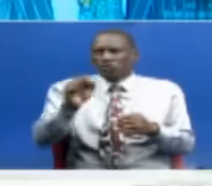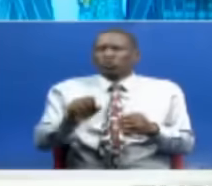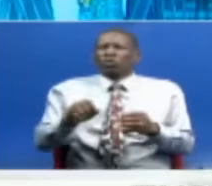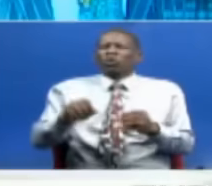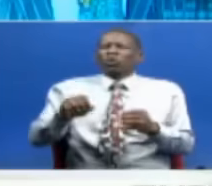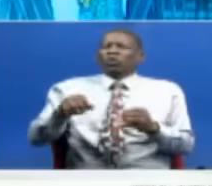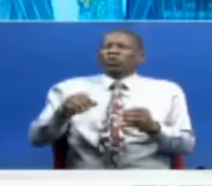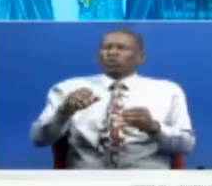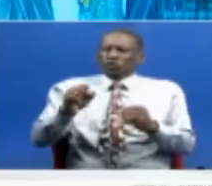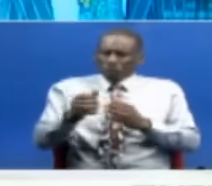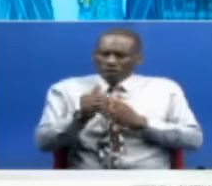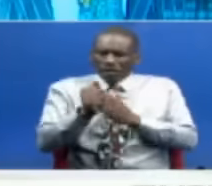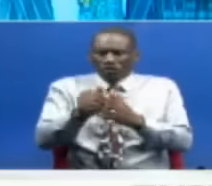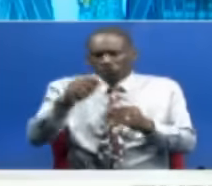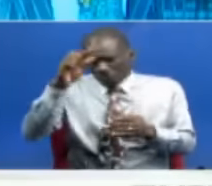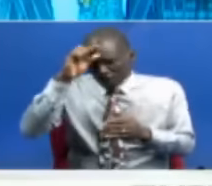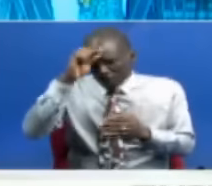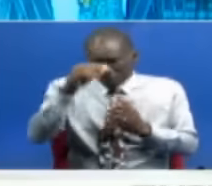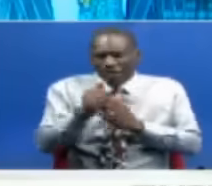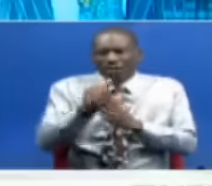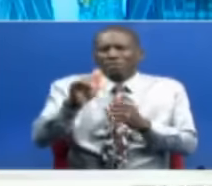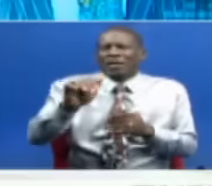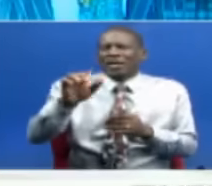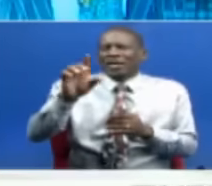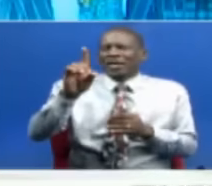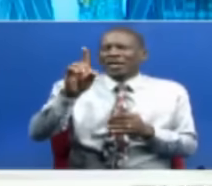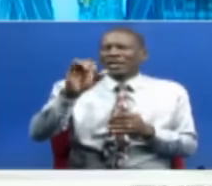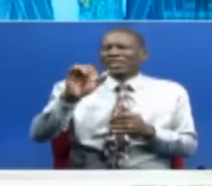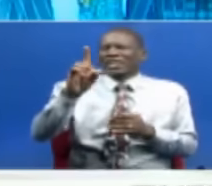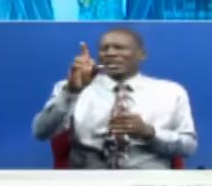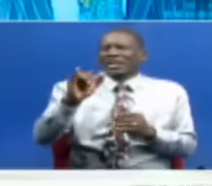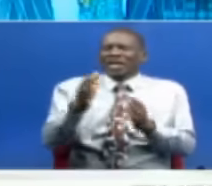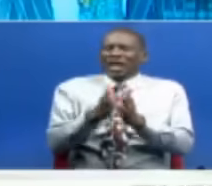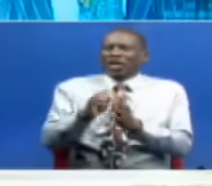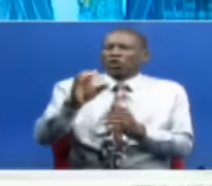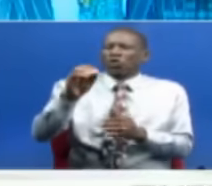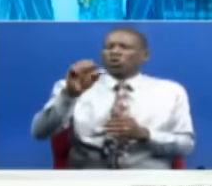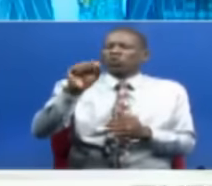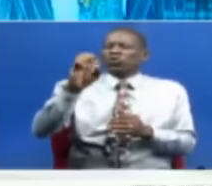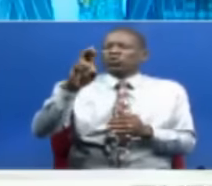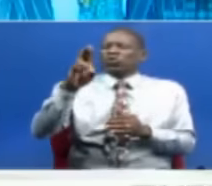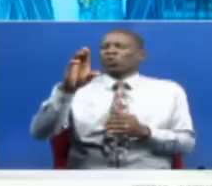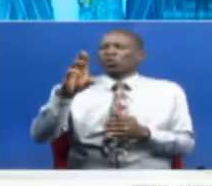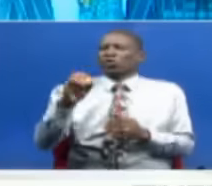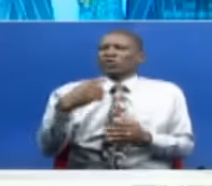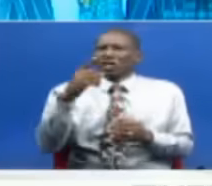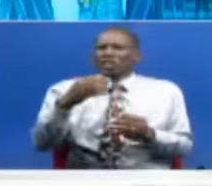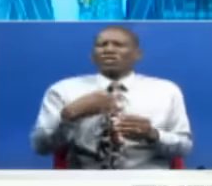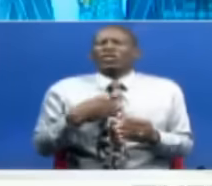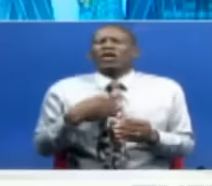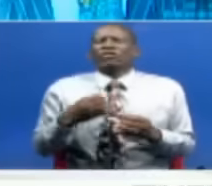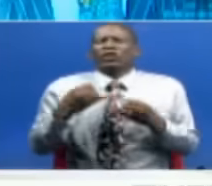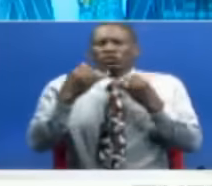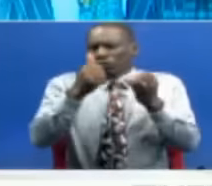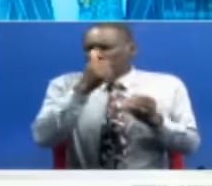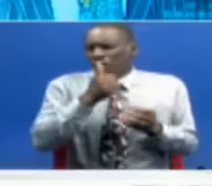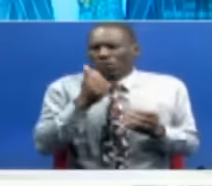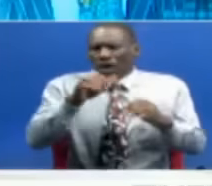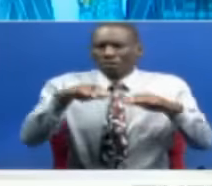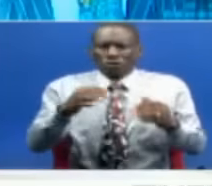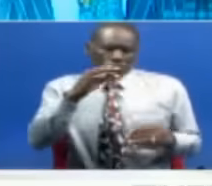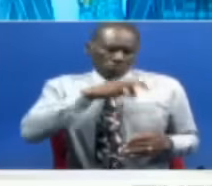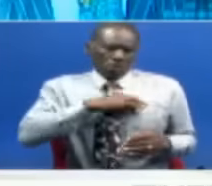Kiharu Ndindi Nyoro na kiranja walio wengi bungeni Silvana Sosoro wanadai kuwa wana taarifa za siri kuhusu ruzuku ya mafuta iliyokuwepo